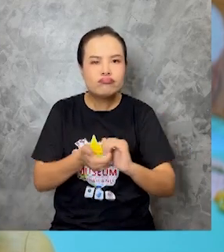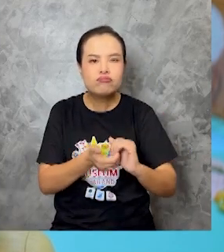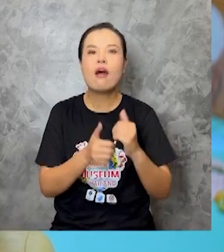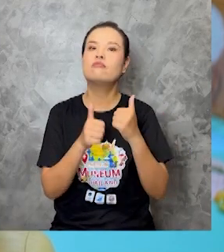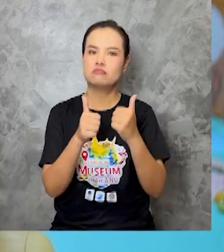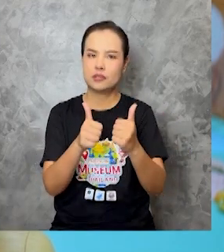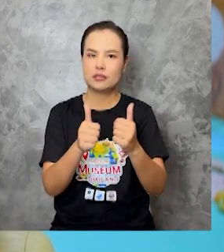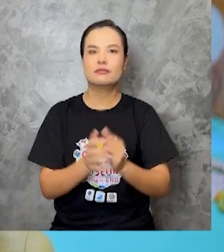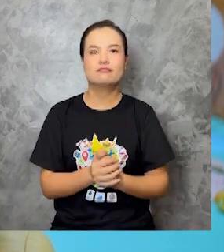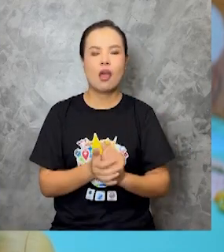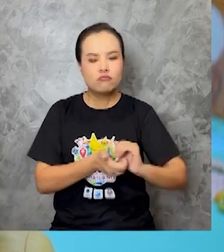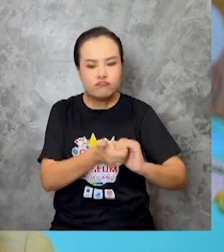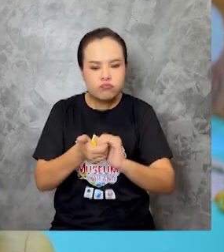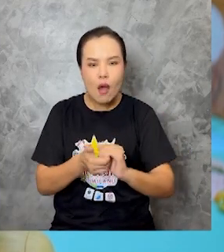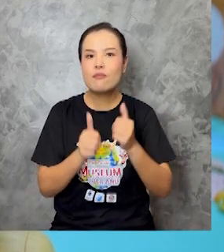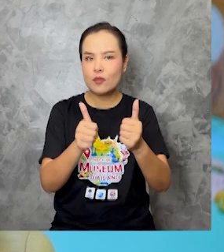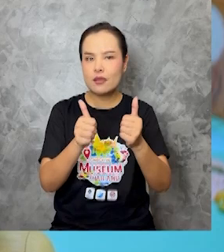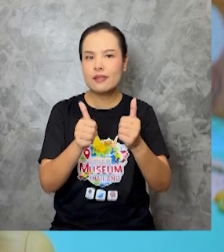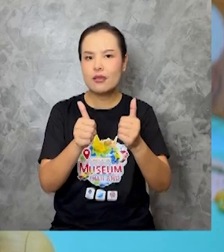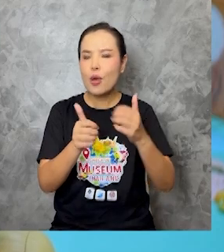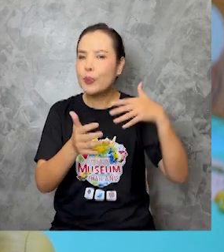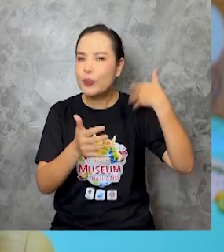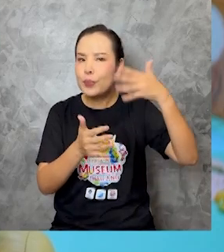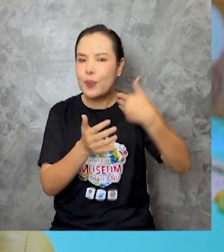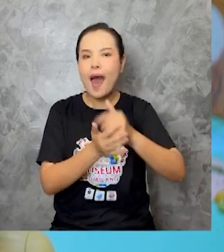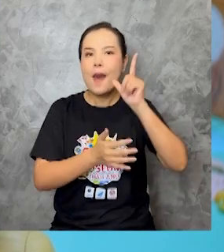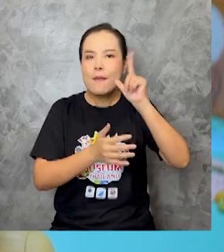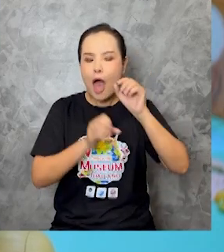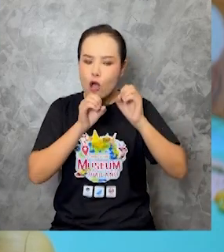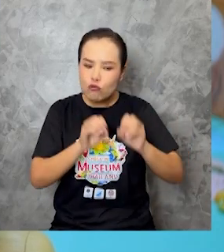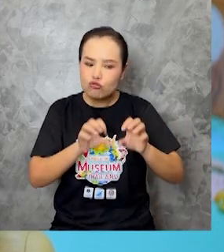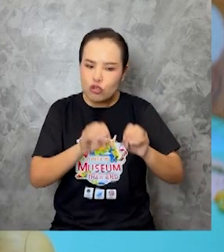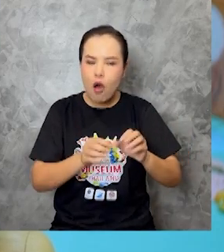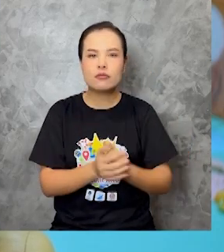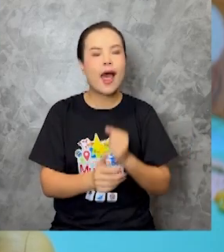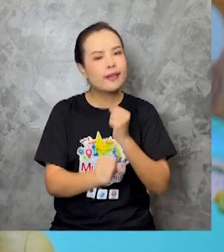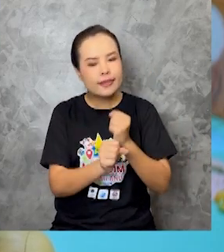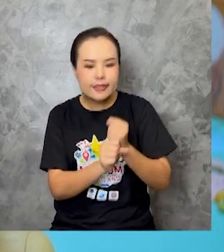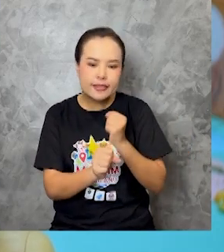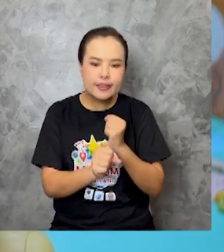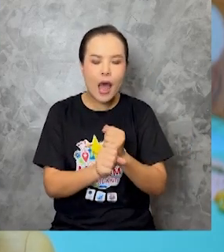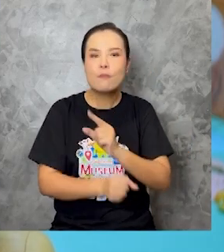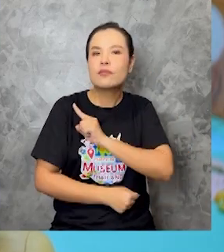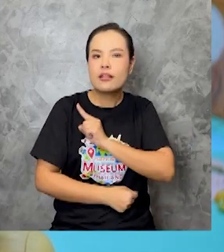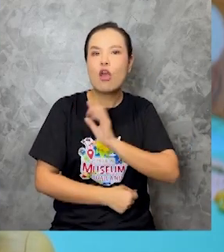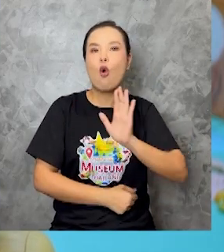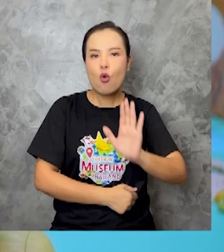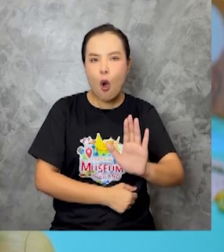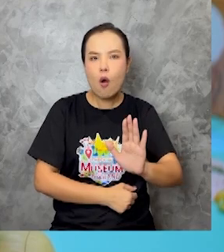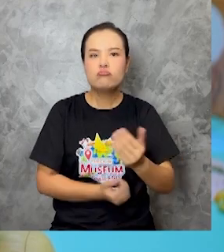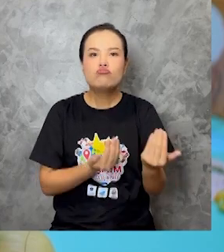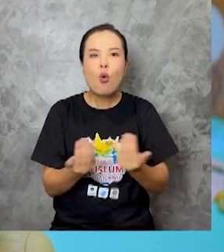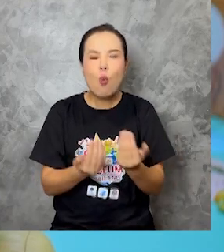นั้นเนี่ยเมื่อสัมพันธภาพดีแล้วปุ๊บหลังจากนั้นเมื่อแม่เนี่ยสอนหรือบอกให้เขาทำตามหน้าที่ของเขาเด็กก็จ